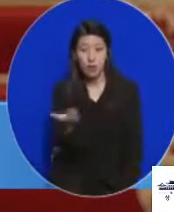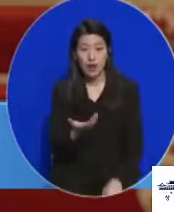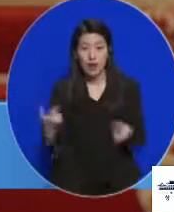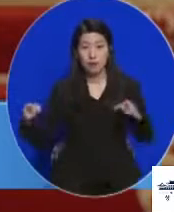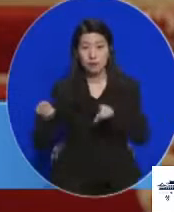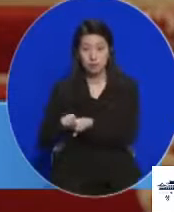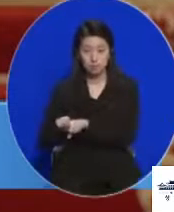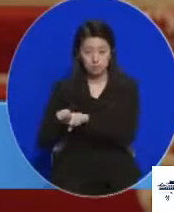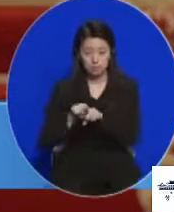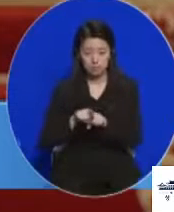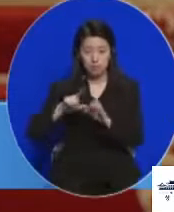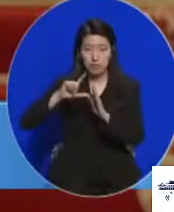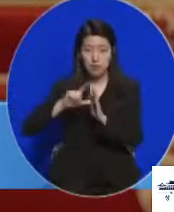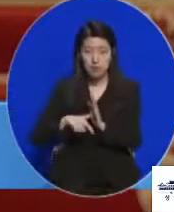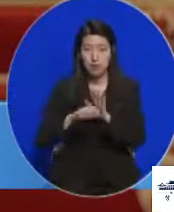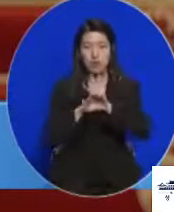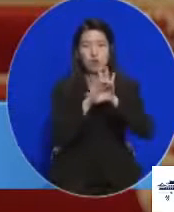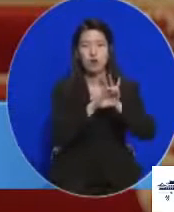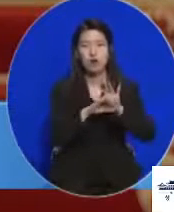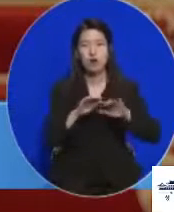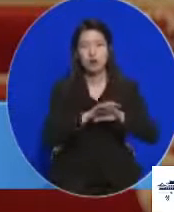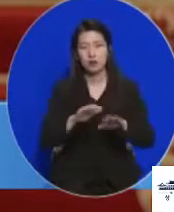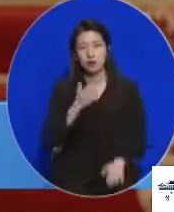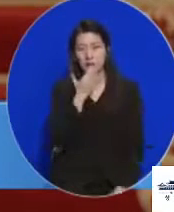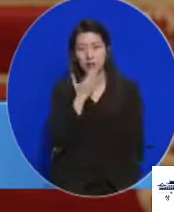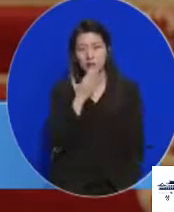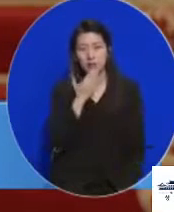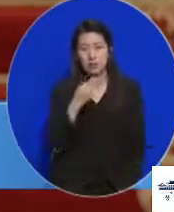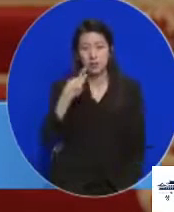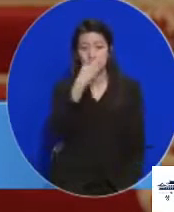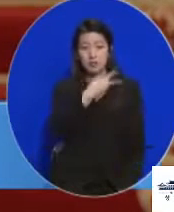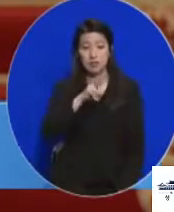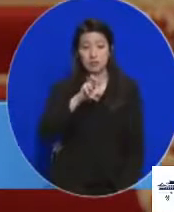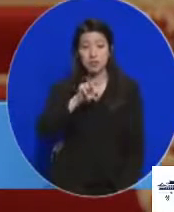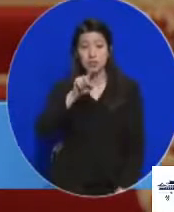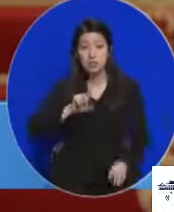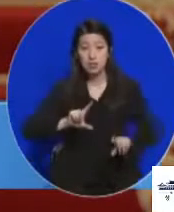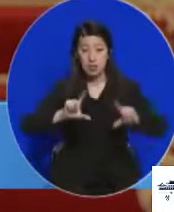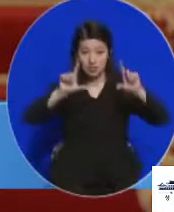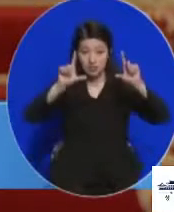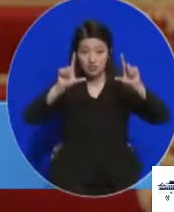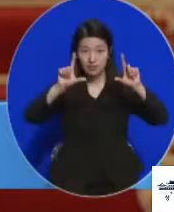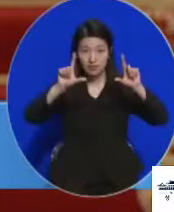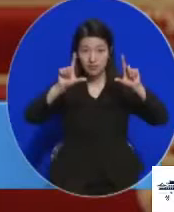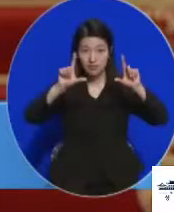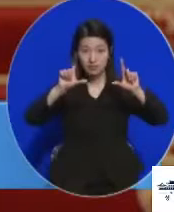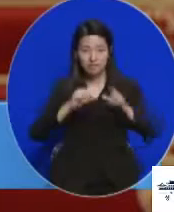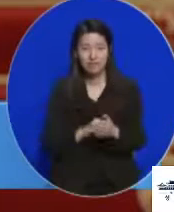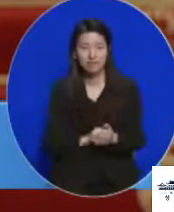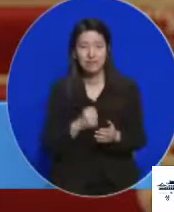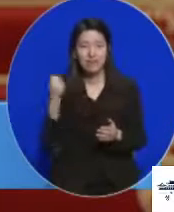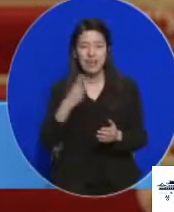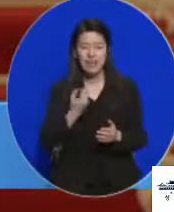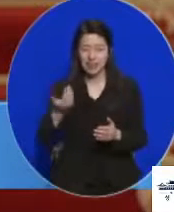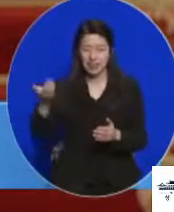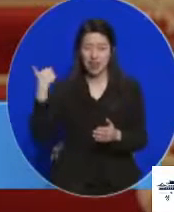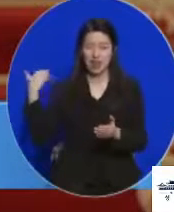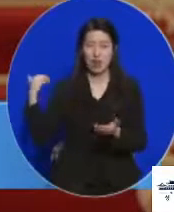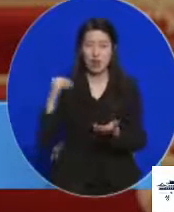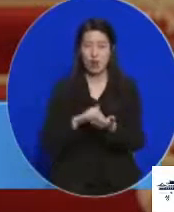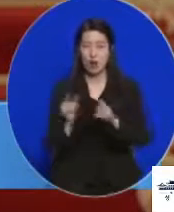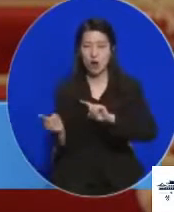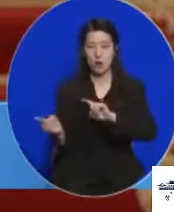이겨낼 것입니다 2011년은 우리 국민에게 회복에 의해 포 용어에 의해